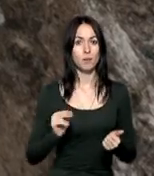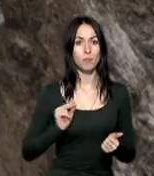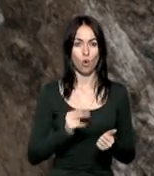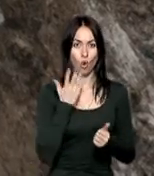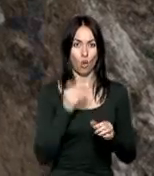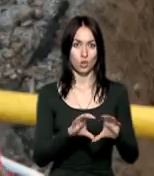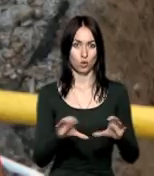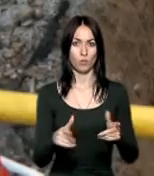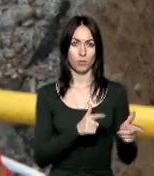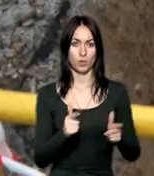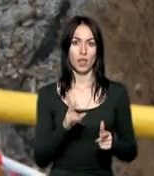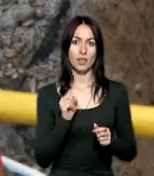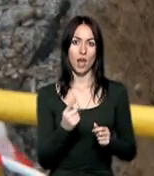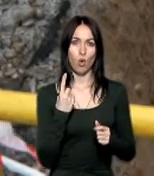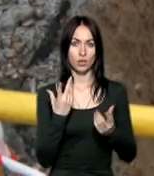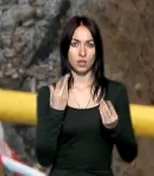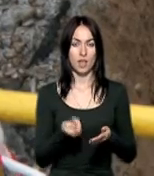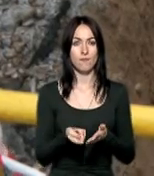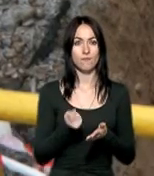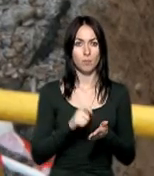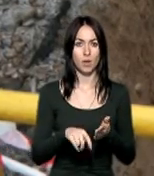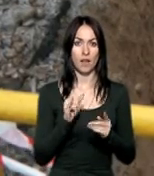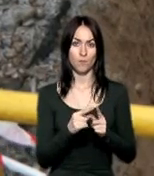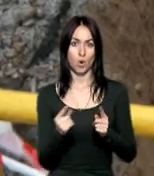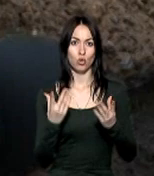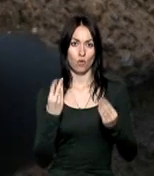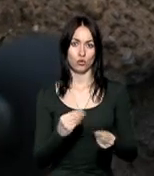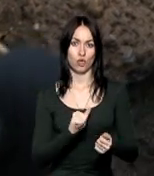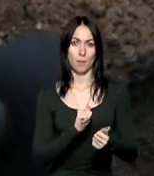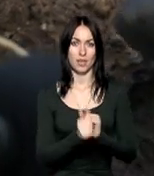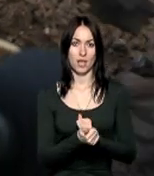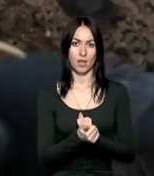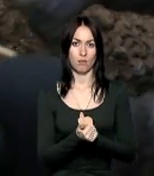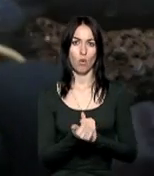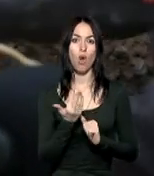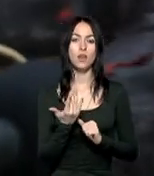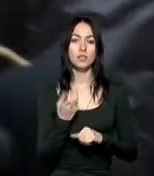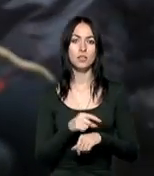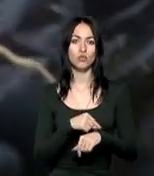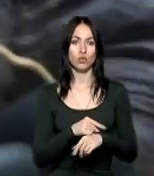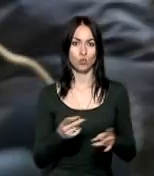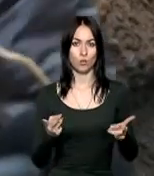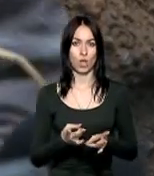труби підготуємо. На один день вимикаємо та впродовж дня міняємо. А скільки ще часу знадобиться?